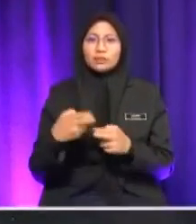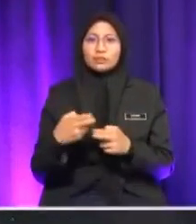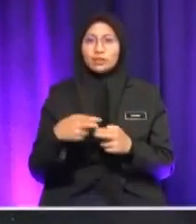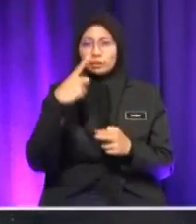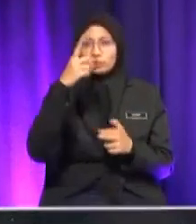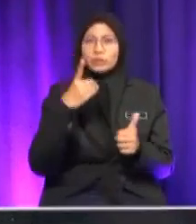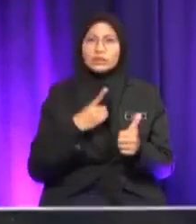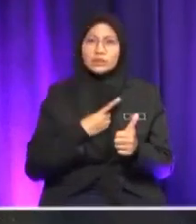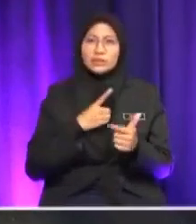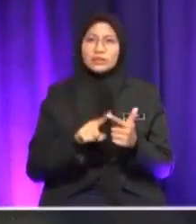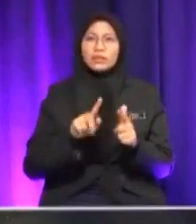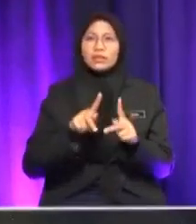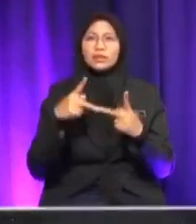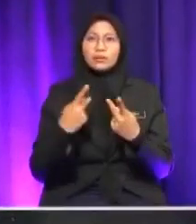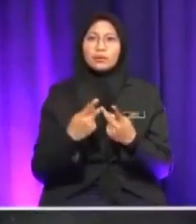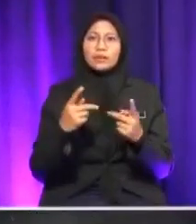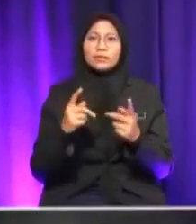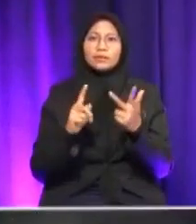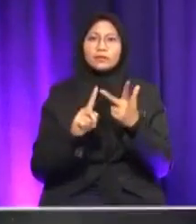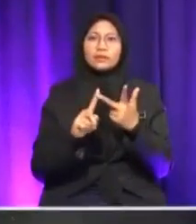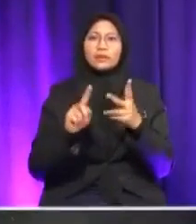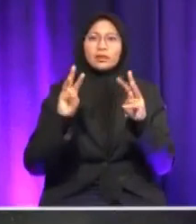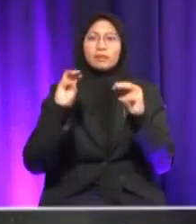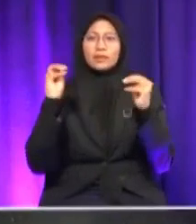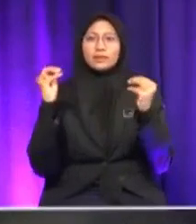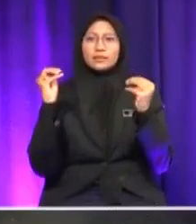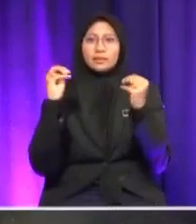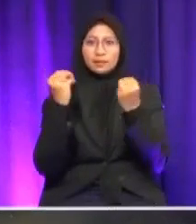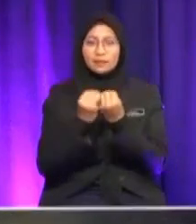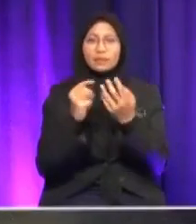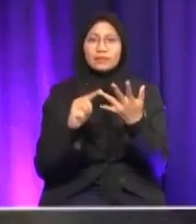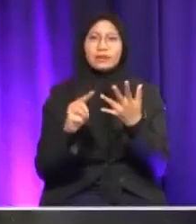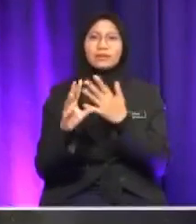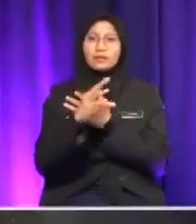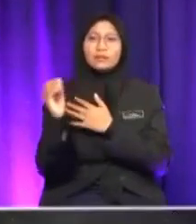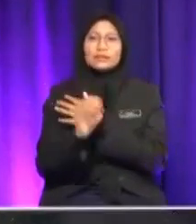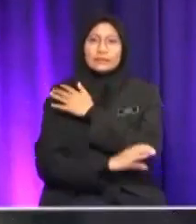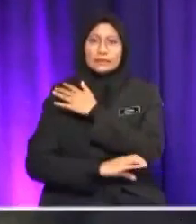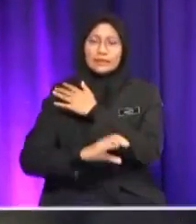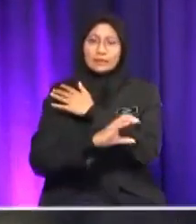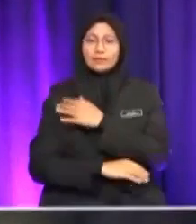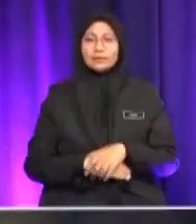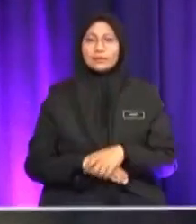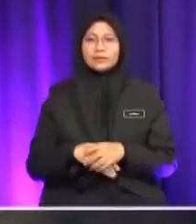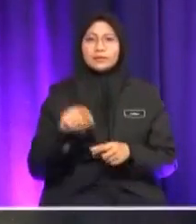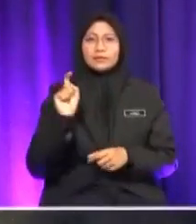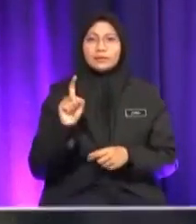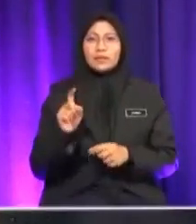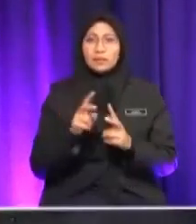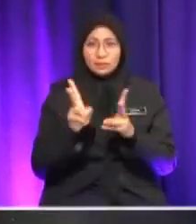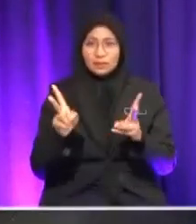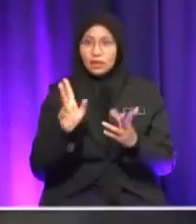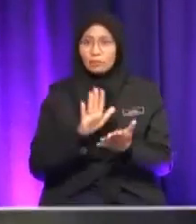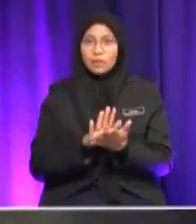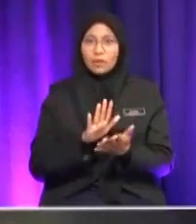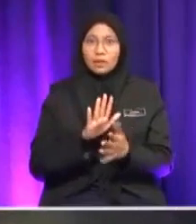kita, diikuti dengan masyarakat dan akhir sekali implikasi kepada negara. Itu dia ingat. Banyak kesan yang tidak